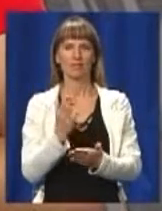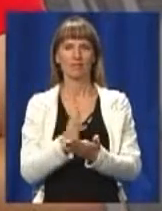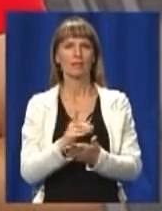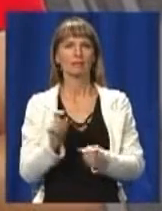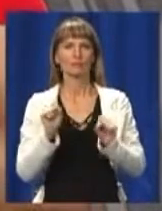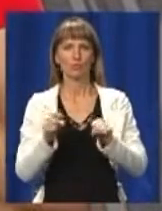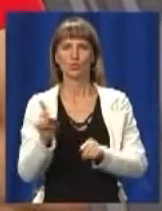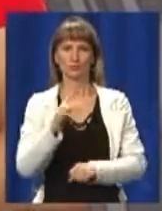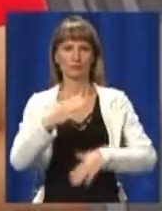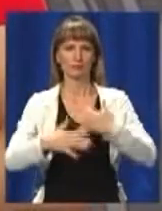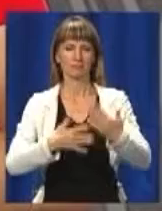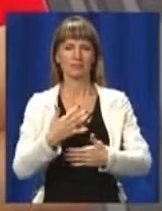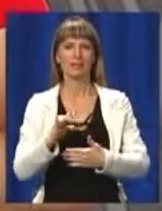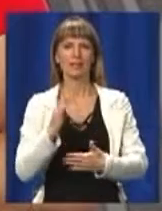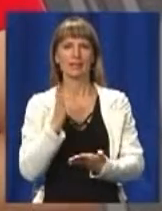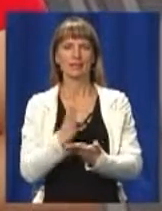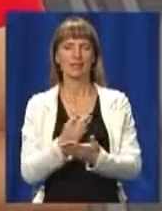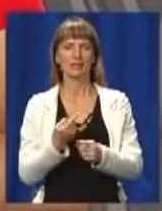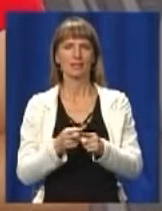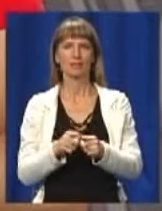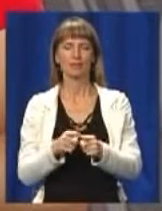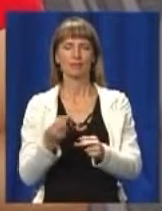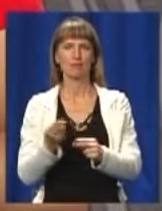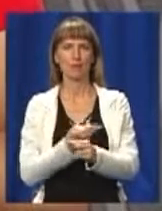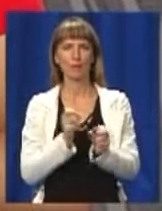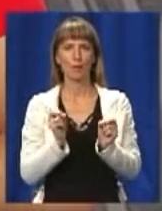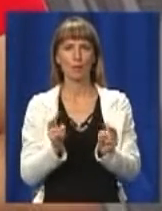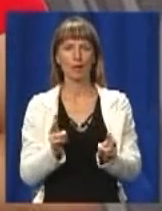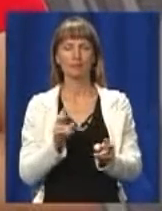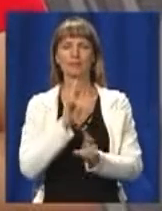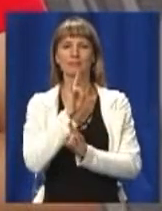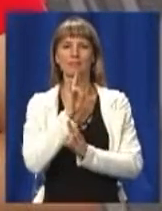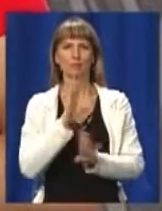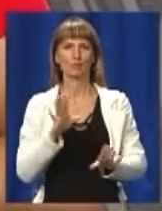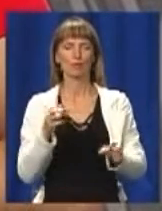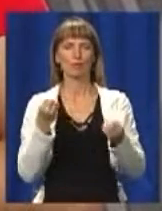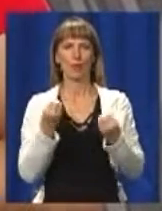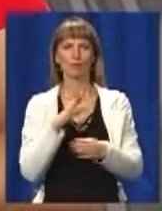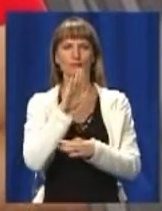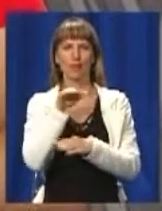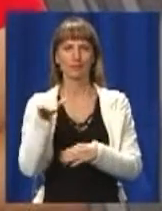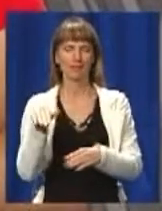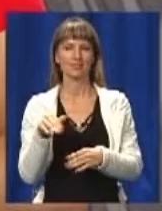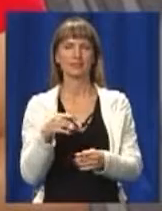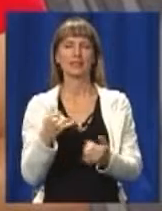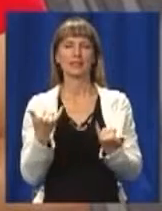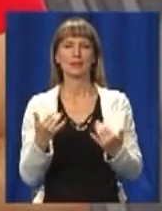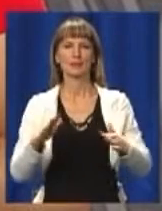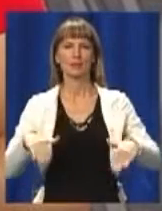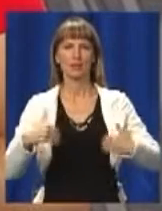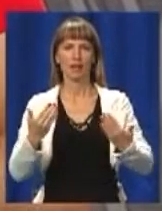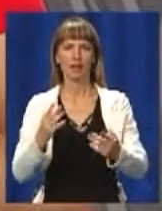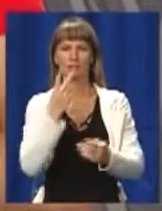там щось намішати, і відбувається це при цьому зовсім-зовсім безпечно. Ну, не будемо вже отак от балачками вас відволікати, а просто